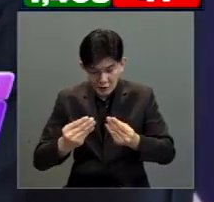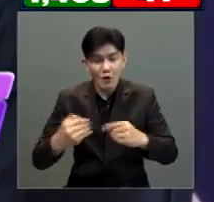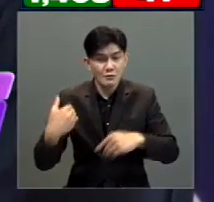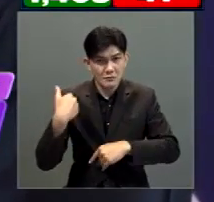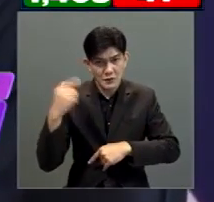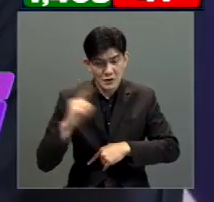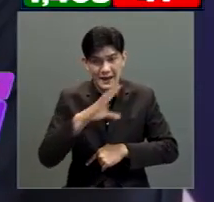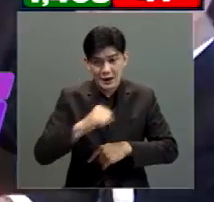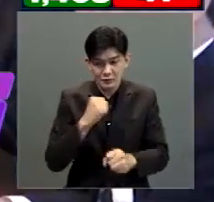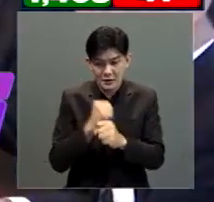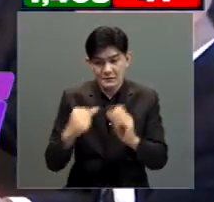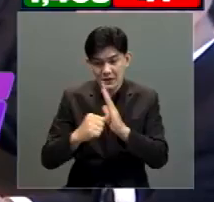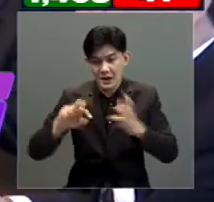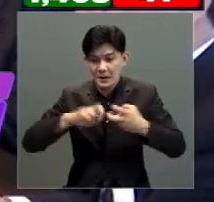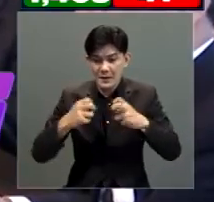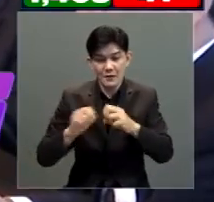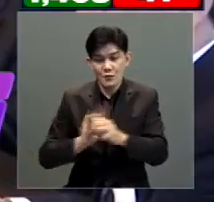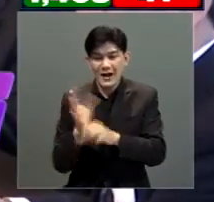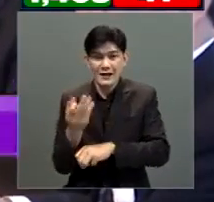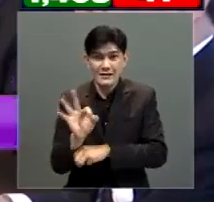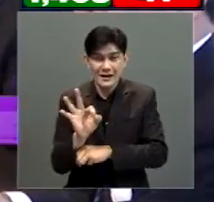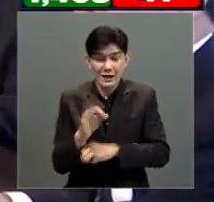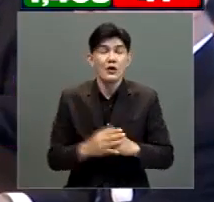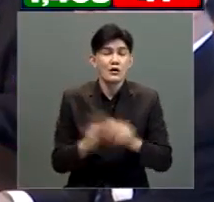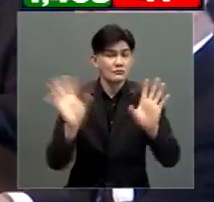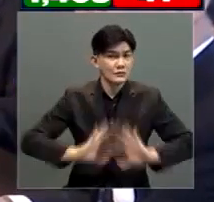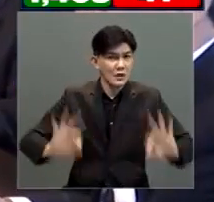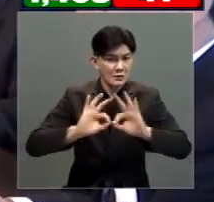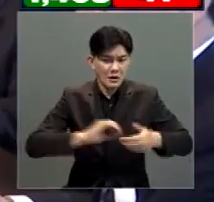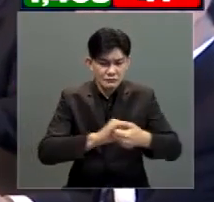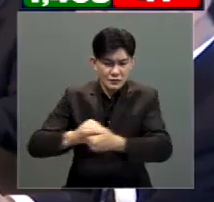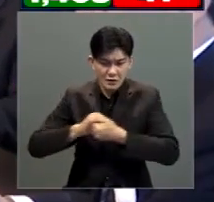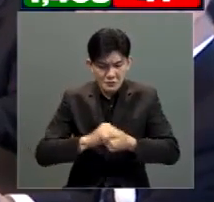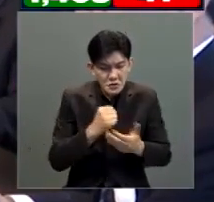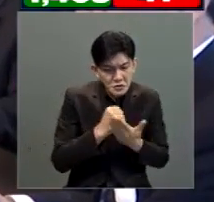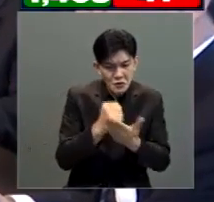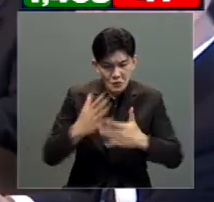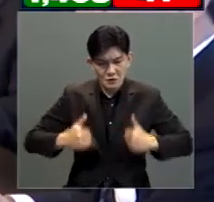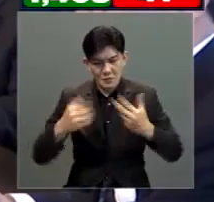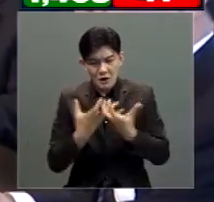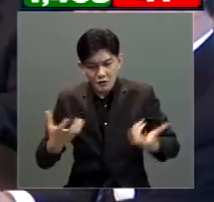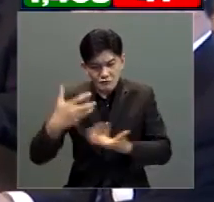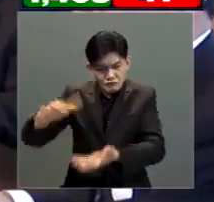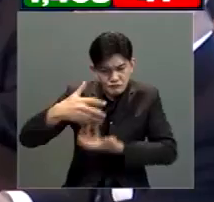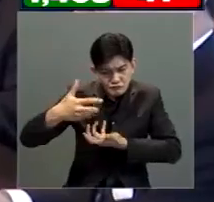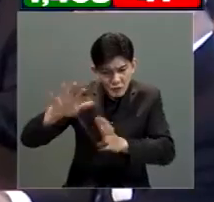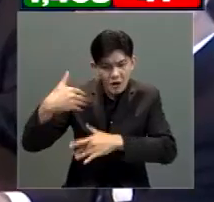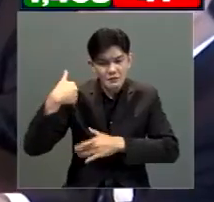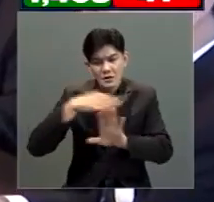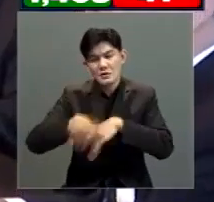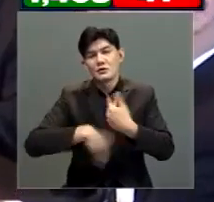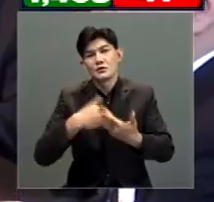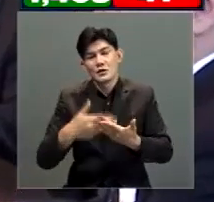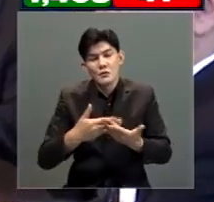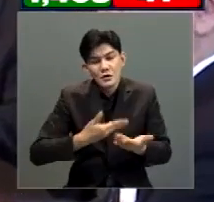ได้มาใช้ในการรับมือกับโควิด-19อาเซียนนั้นควรร่วมกันในการอำนวยความสะดวกการขนส่งสินค้าข้ามแดนเพื่อให้ทุกคนนั้นเข้